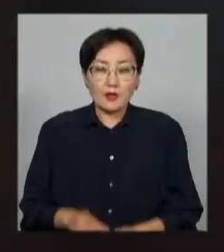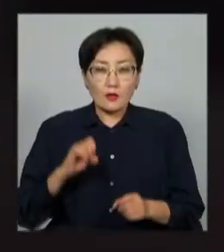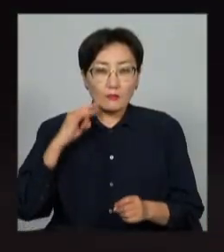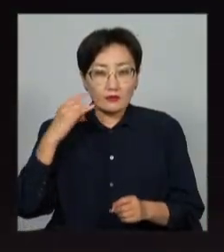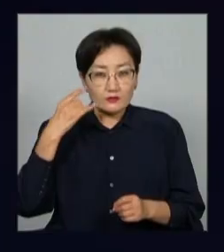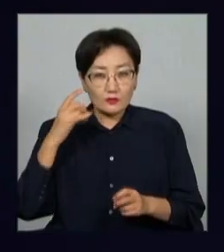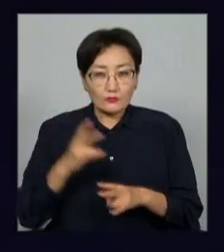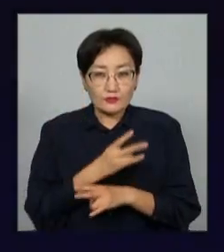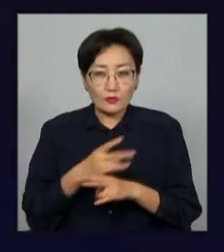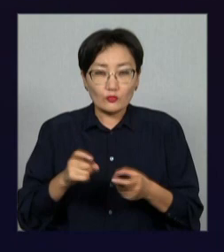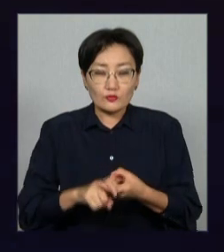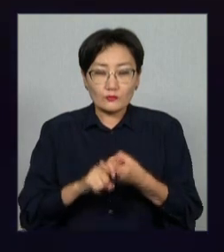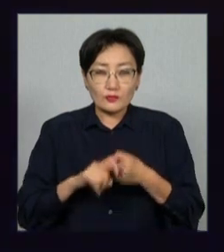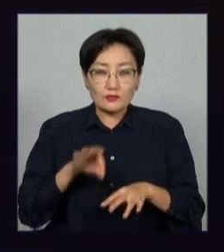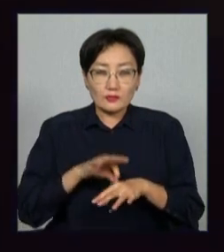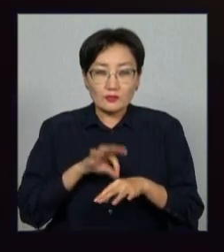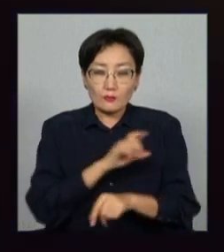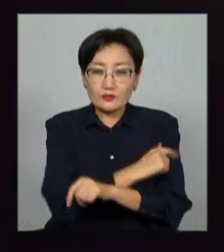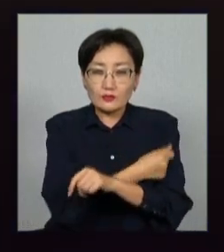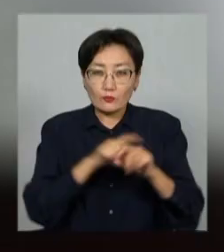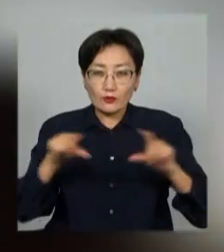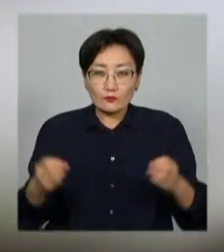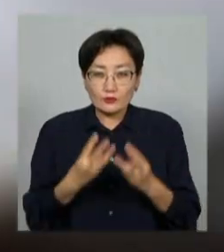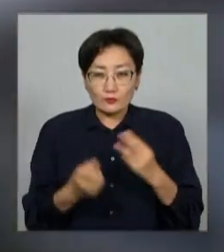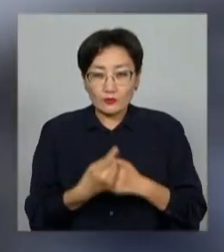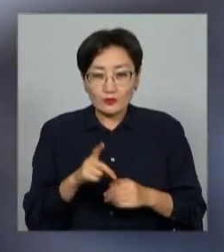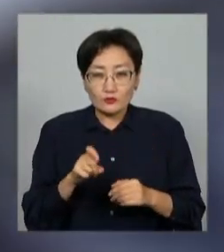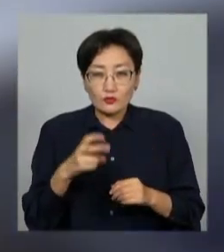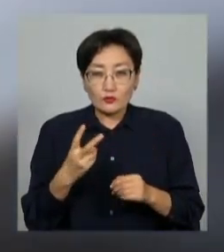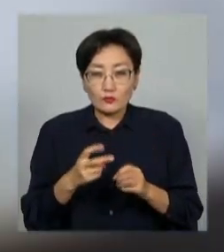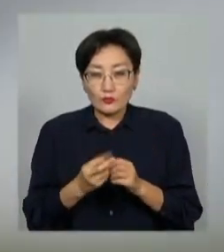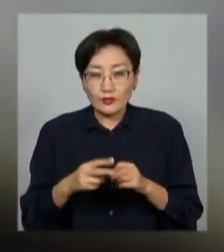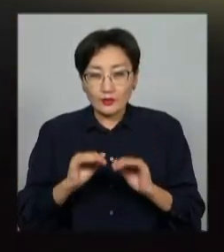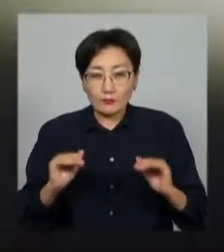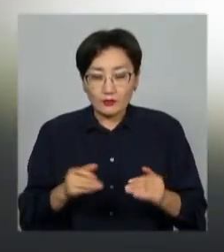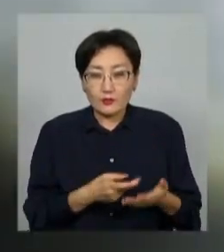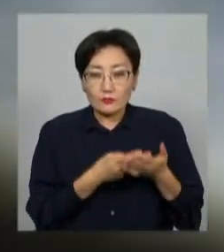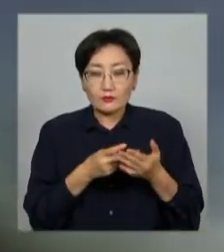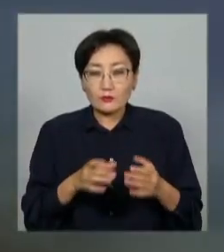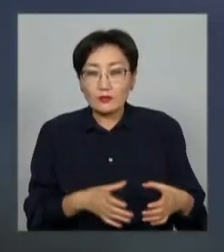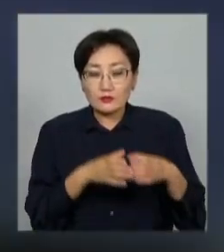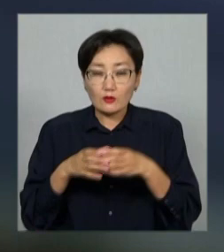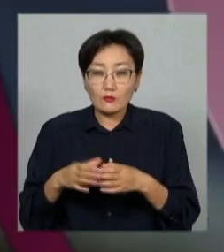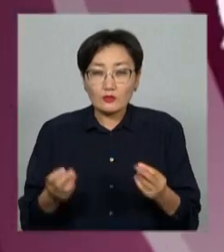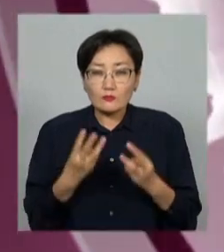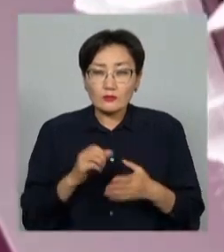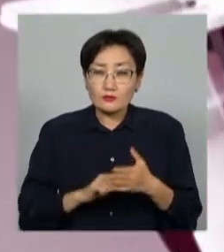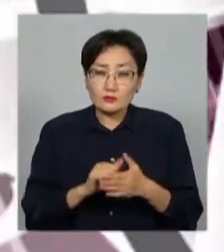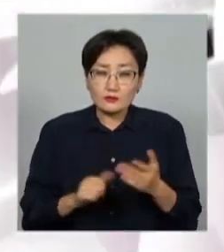Павлодарда түн ортасында жұқпалы аурулар ауруханасынан өрт шығып, 112 бала эвакуацияланды. Жалын неден шарпыды?